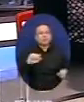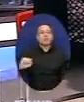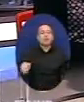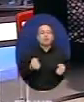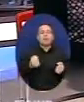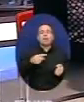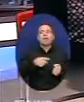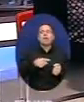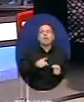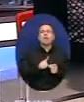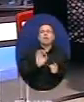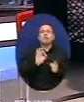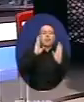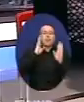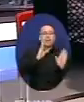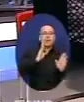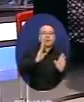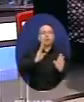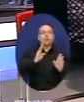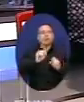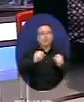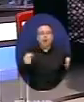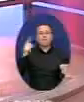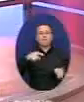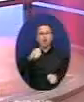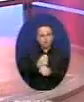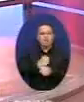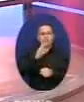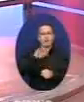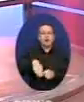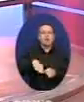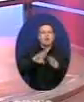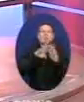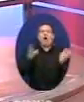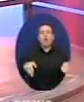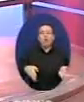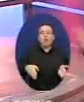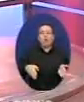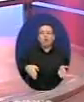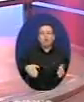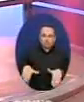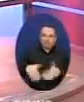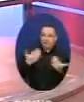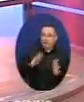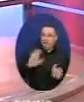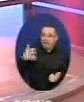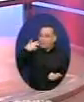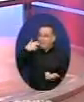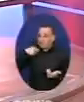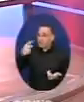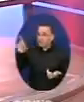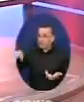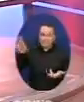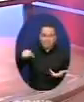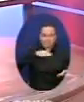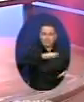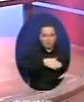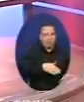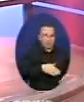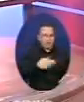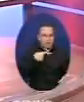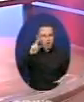תורה ועבודה ומכון שחרית. וואו, הרבה הרבה, רק לפי הקרדיט אני יכולה לנחש